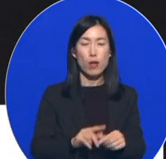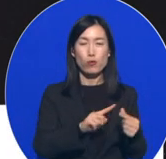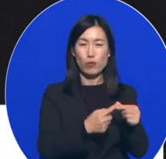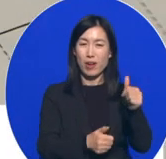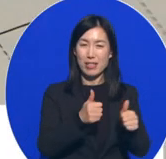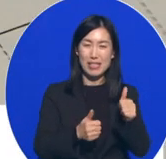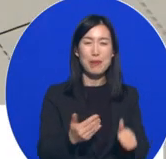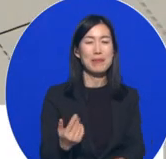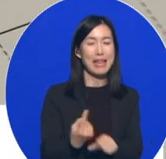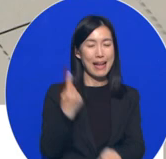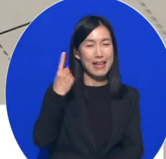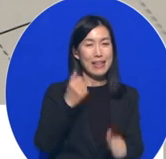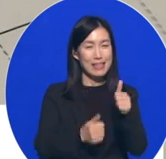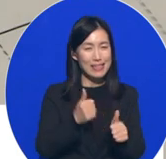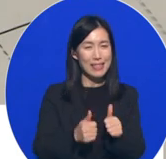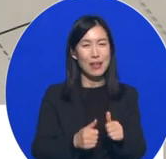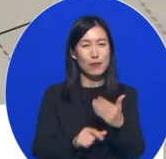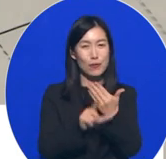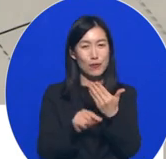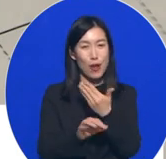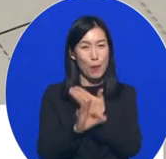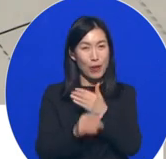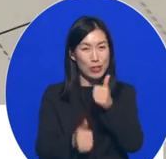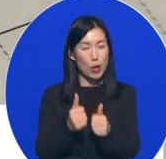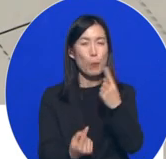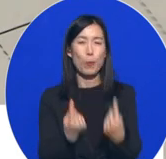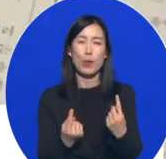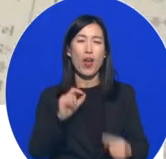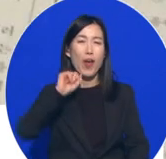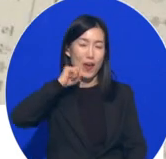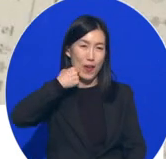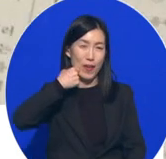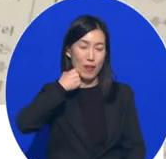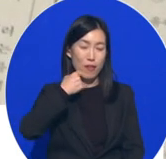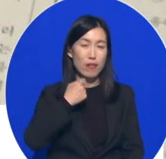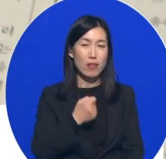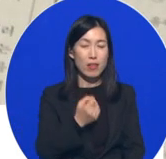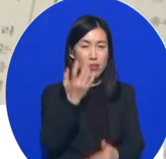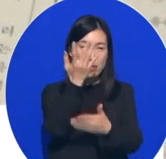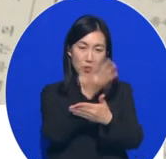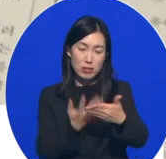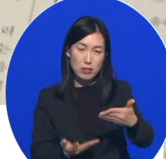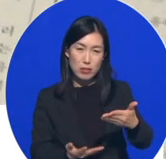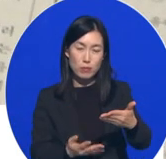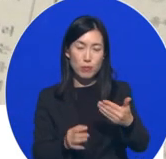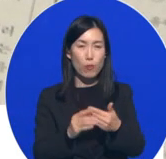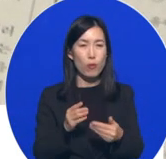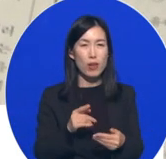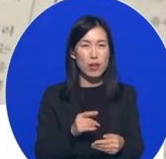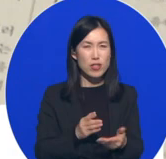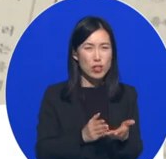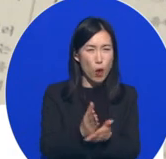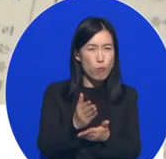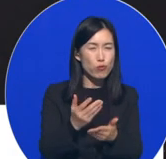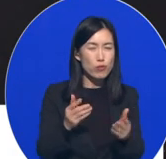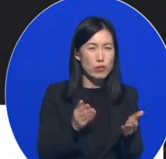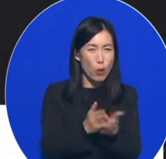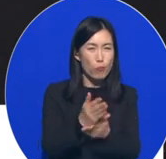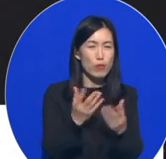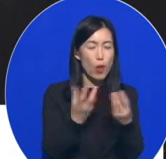평가보다도 어려웠던 평가입니다 공교육 과정 밖에 낯선 개념이나 전문적 지식을 다룬 지문은